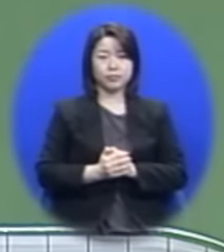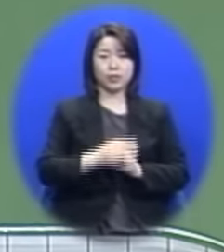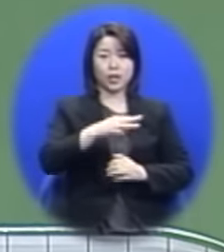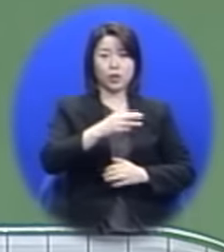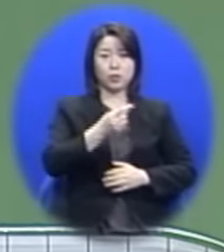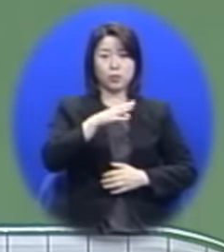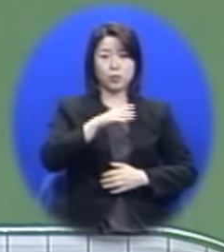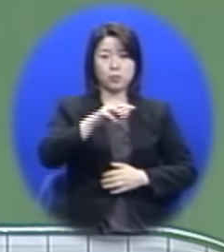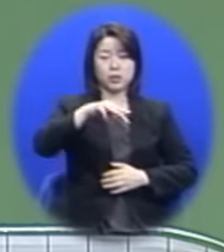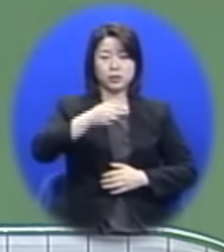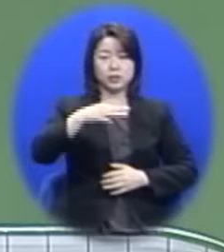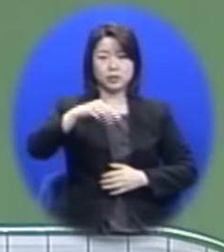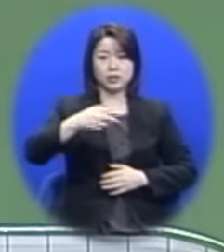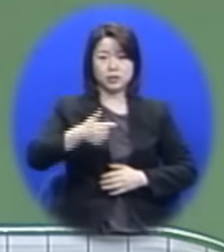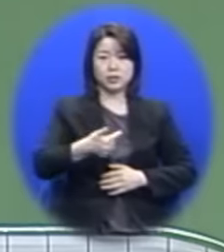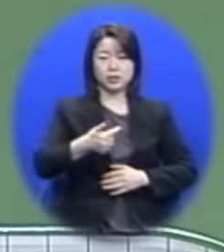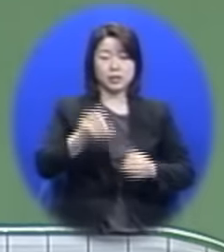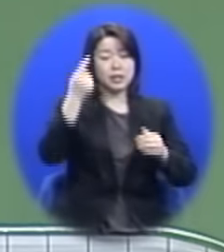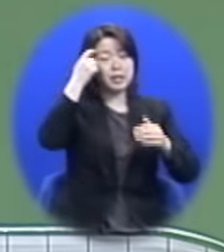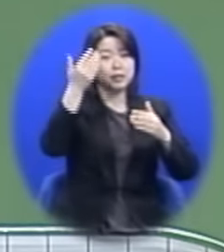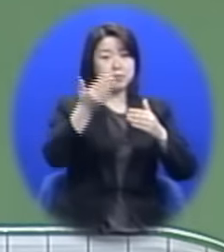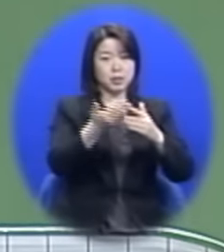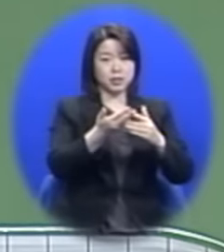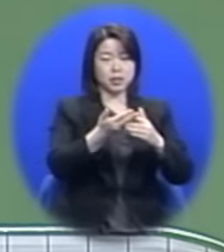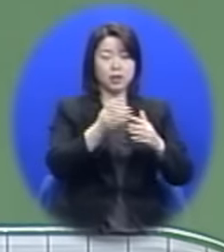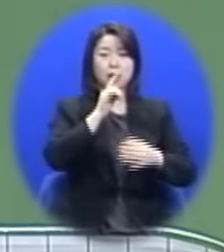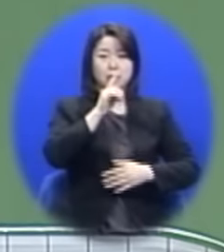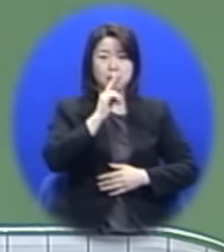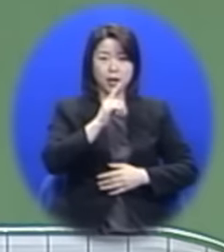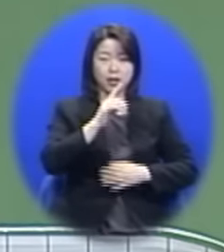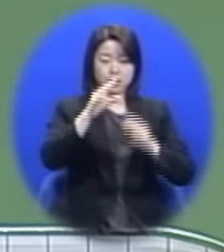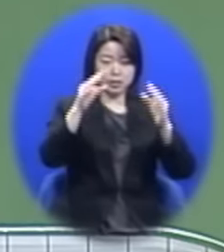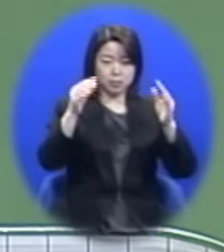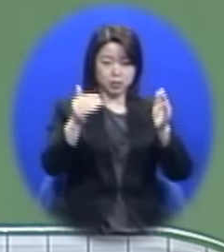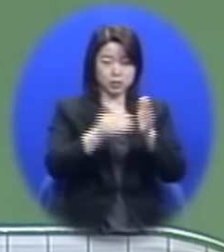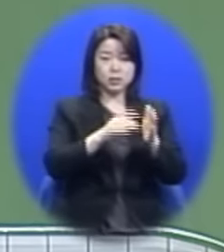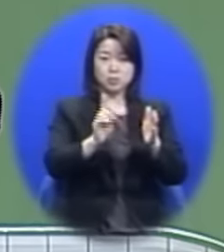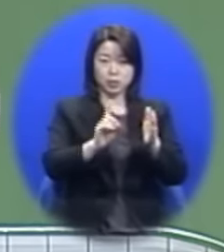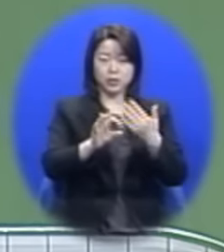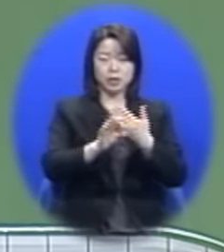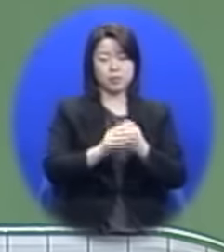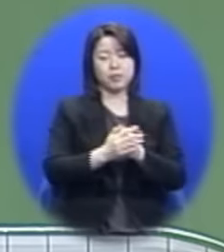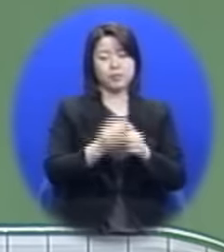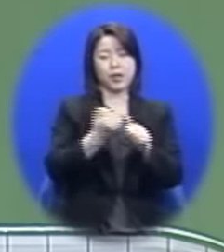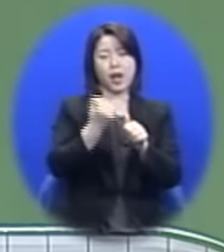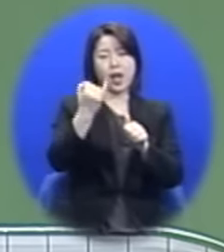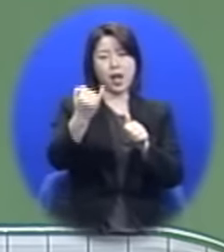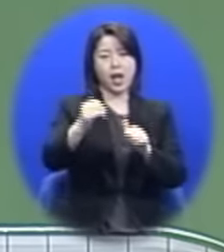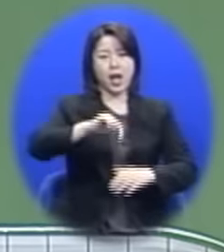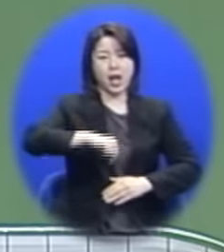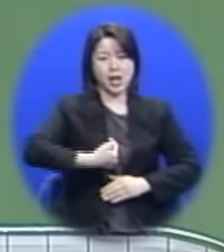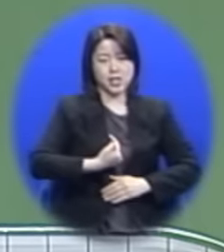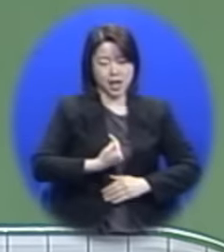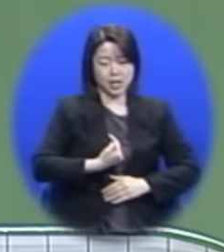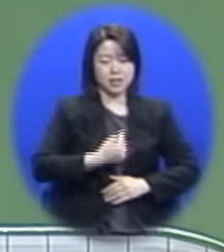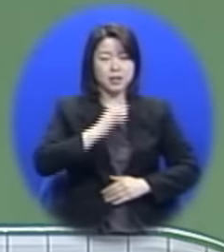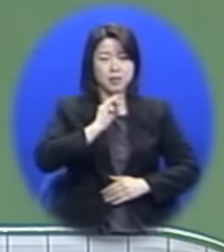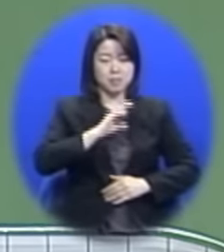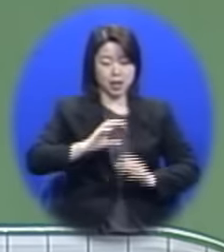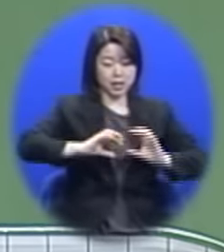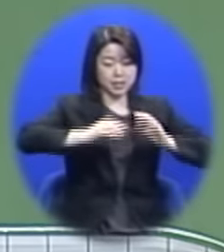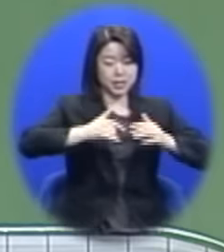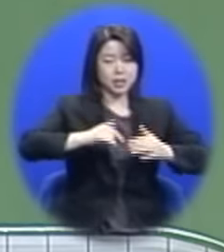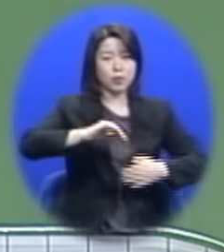로버트슨 맥킬킨 박사가 이런 말로 자신의 책을 마무리 지었습니다. 아내는 자신의 고요한 세계에서 참